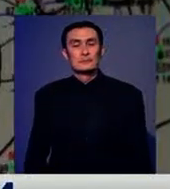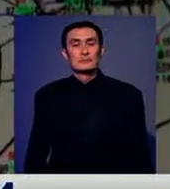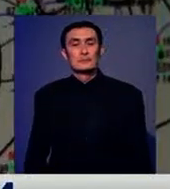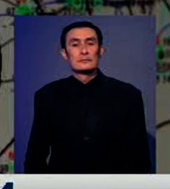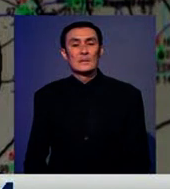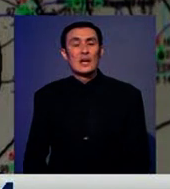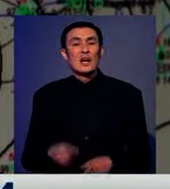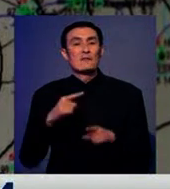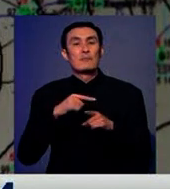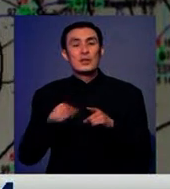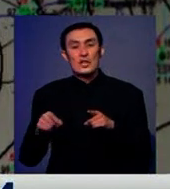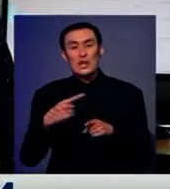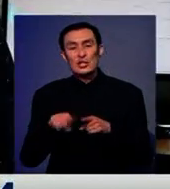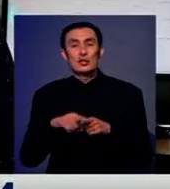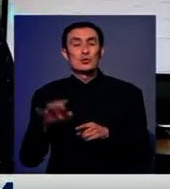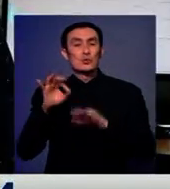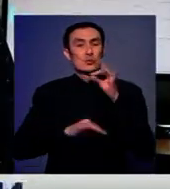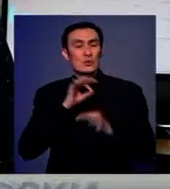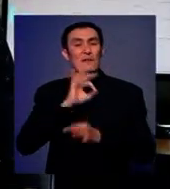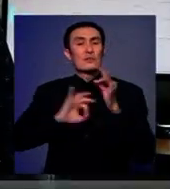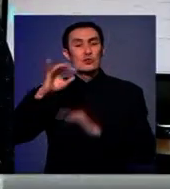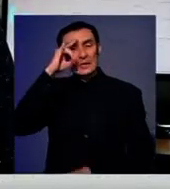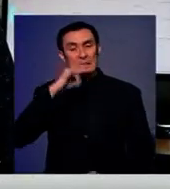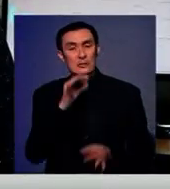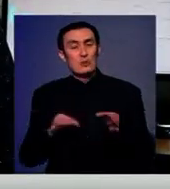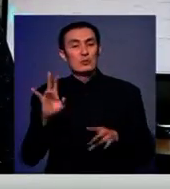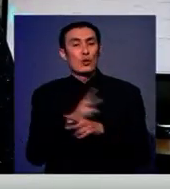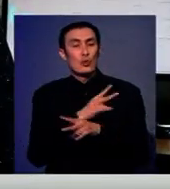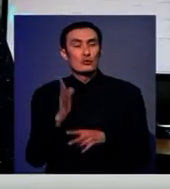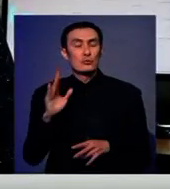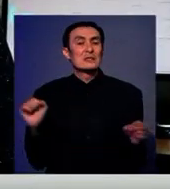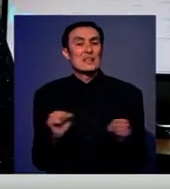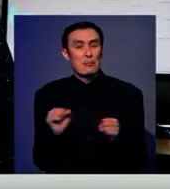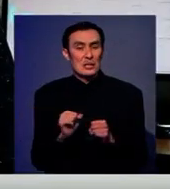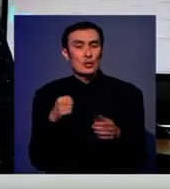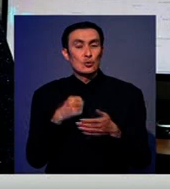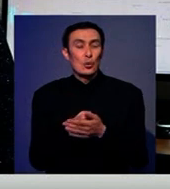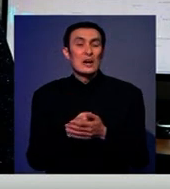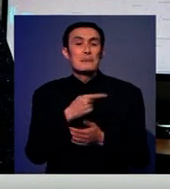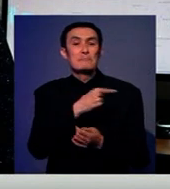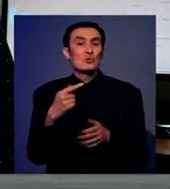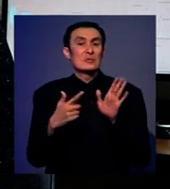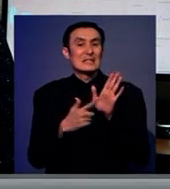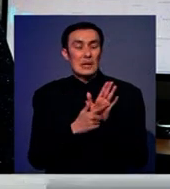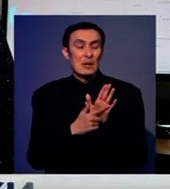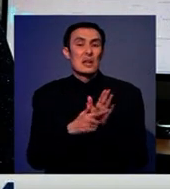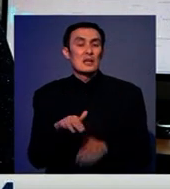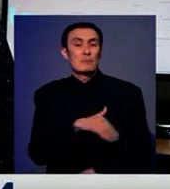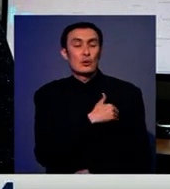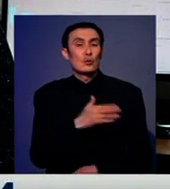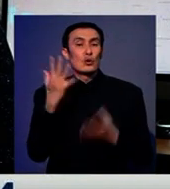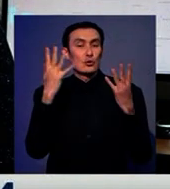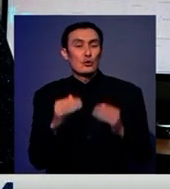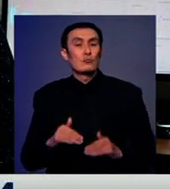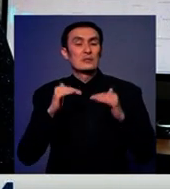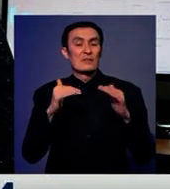В ближайшие сутки по Восточно-Казахстанской области ночью ожидаются заморозки до 7 мороза. Днем температура повысится